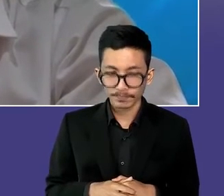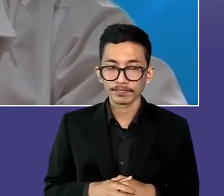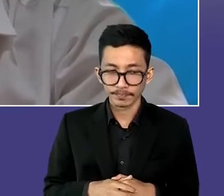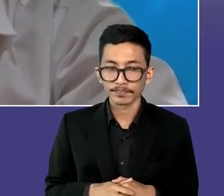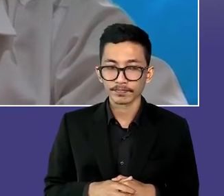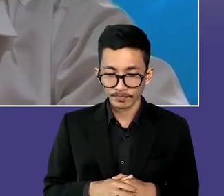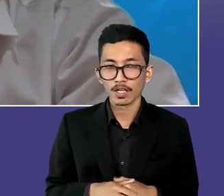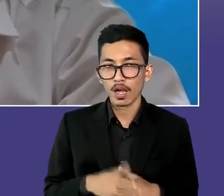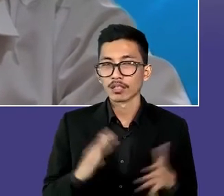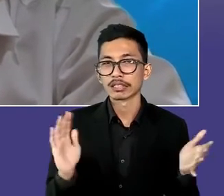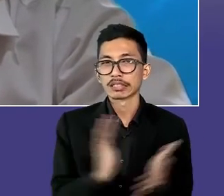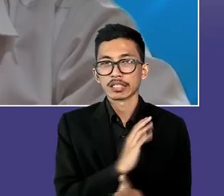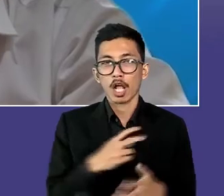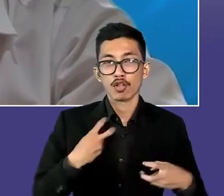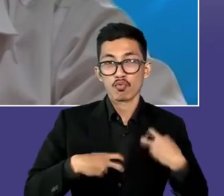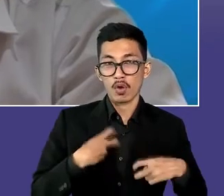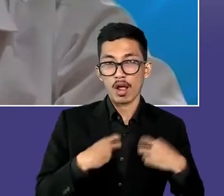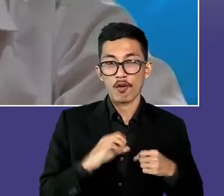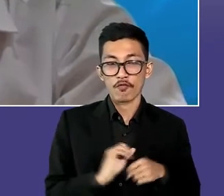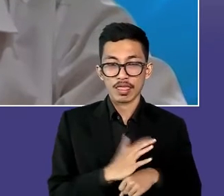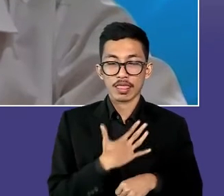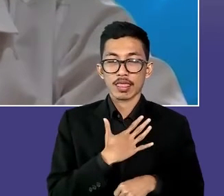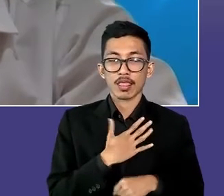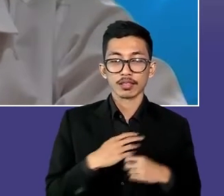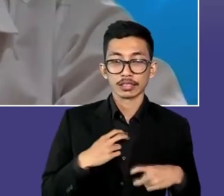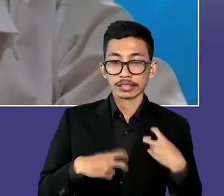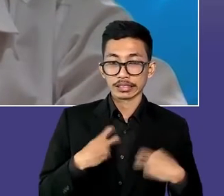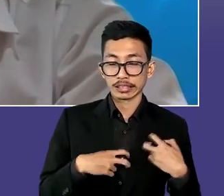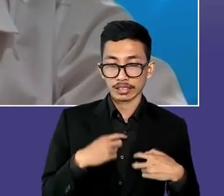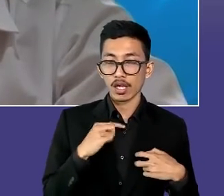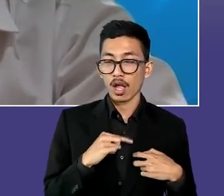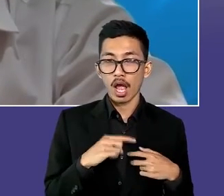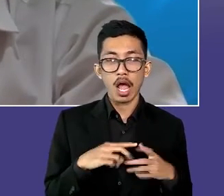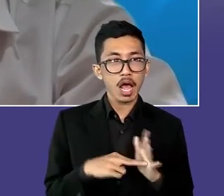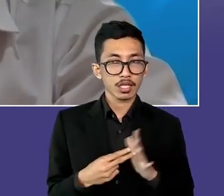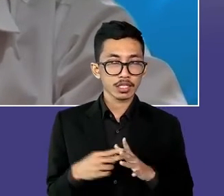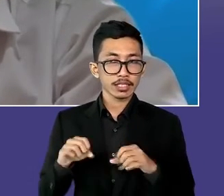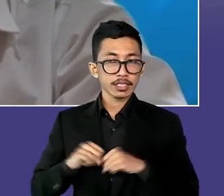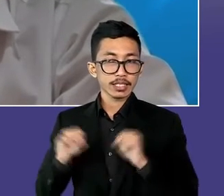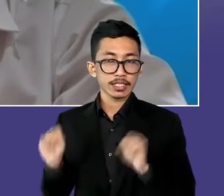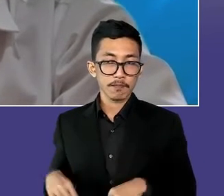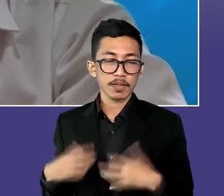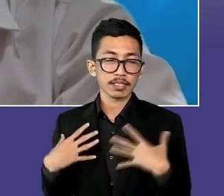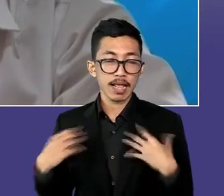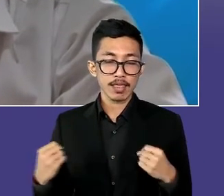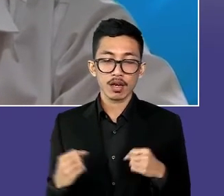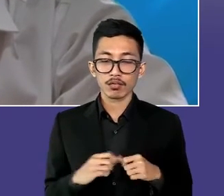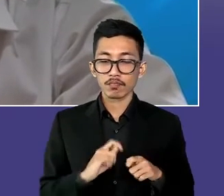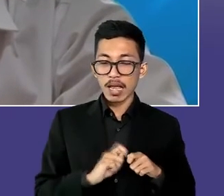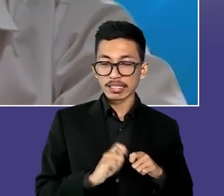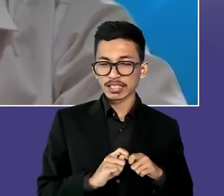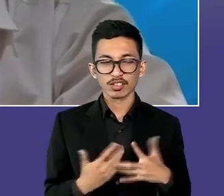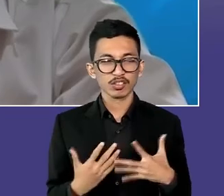sisa luka akibat daripada COVID itu, berarti sistem kesehatan kita harus mengeluarkan biaya yang banyak